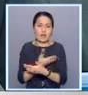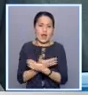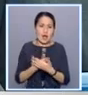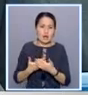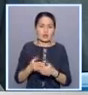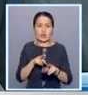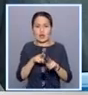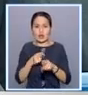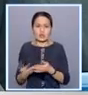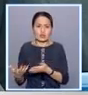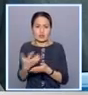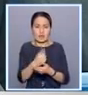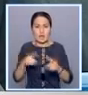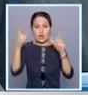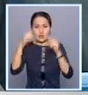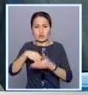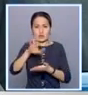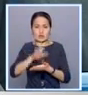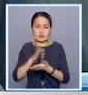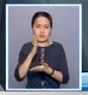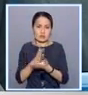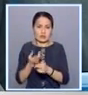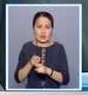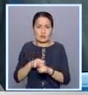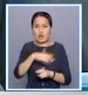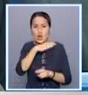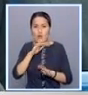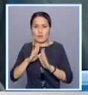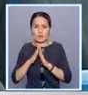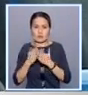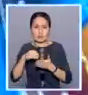жинаған қару-жарақ, оттықтар коллекциясы жинақталған. Тұлға жайында көп жайттен хабар береді.